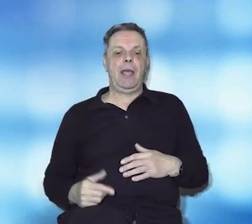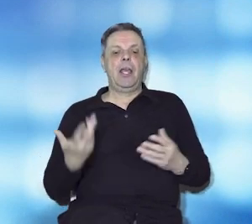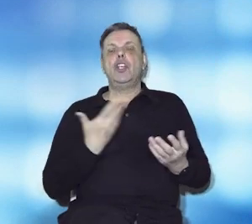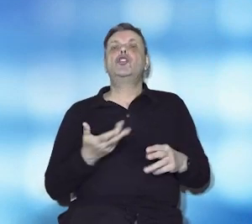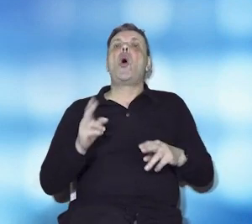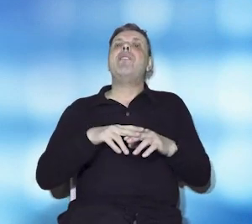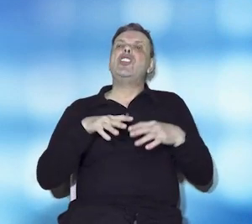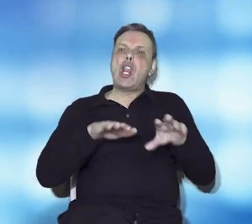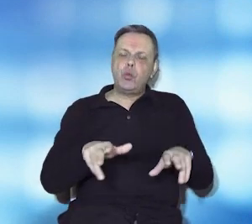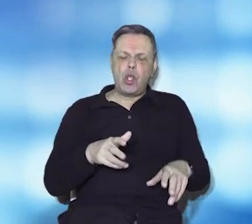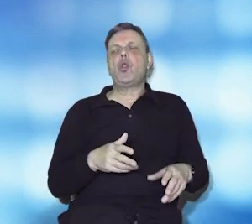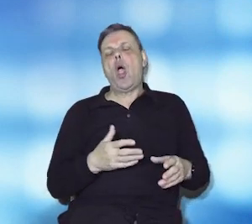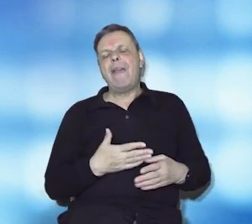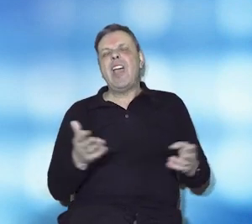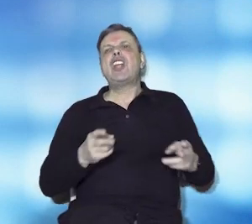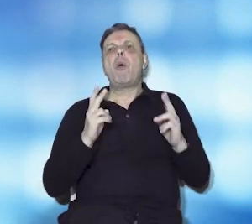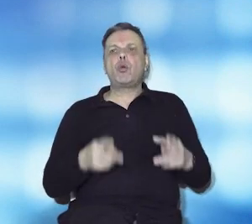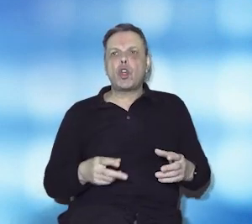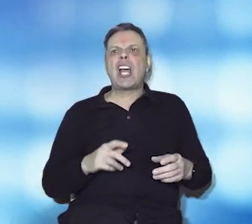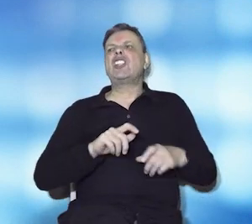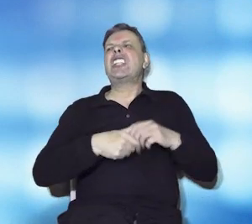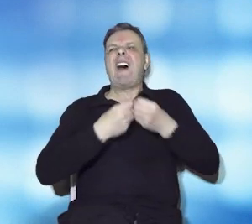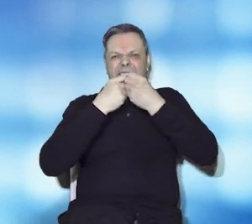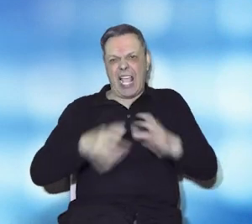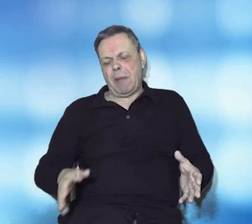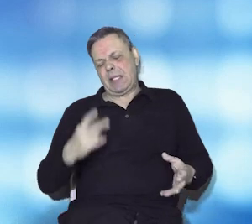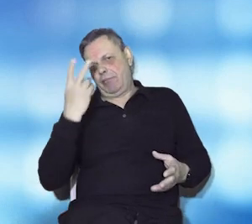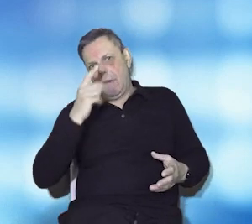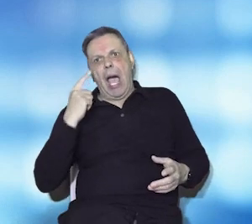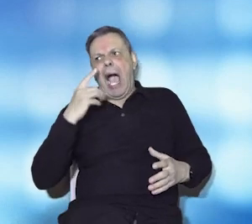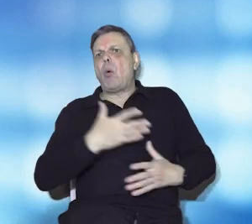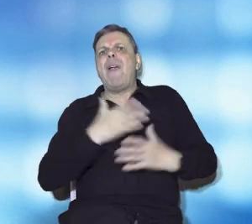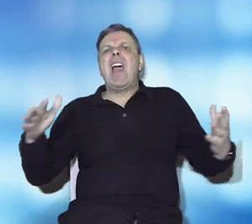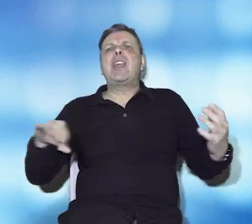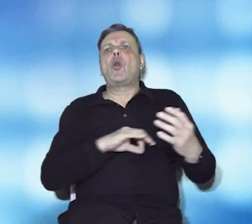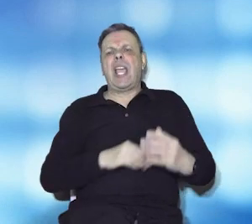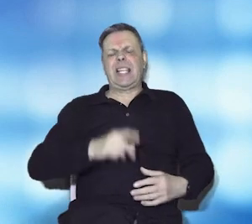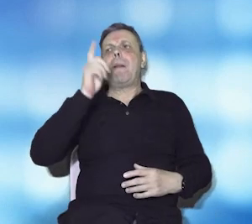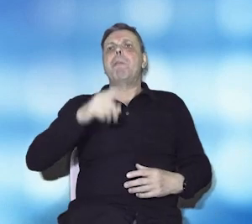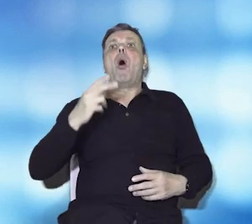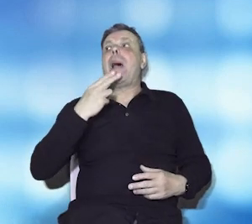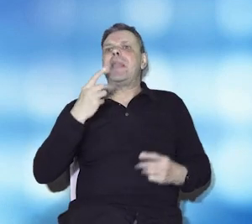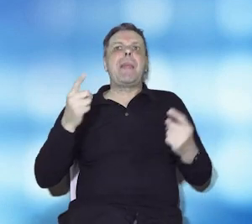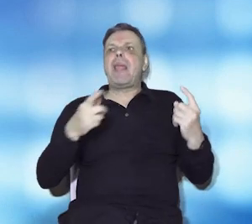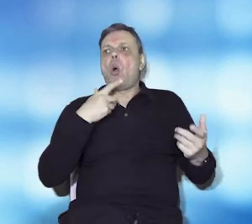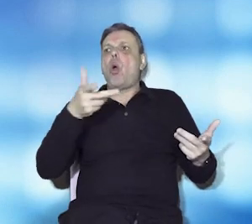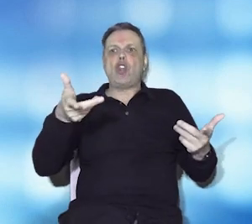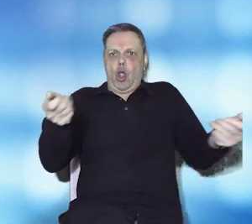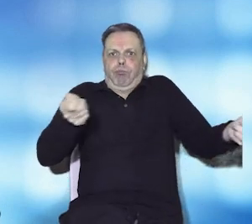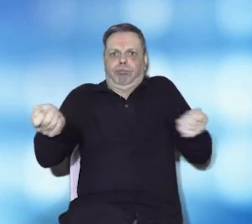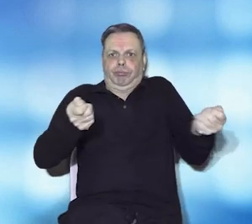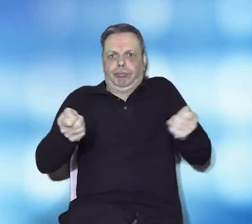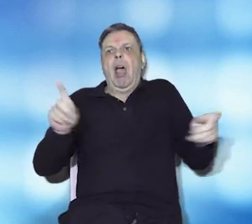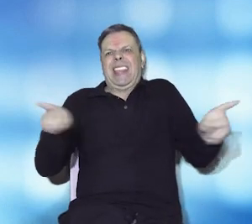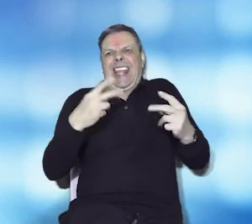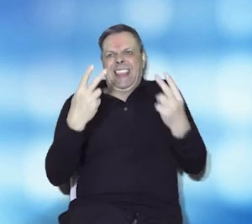ljudi, to je veća šansa da će se stvar raspasti, jel? Treba, ako je neki veliki orkestar, jasno da mora biti neko ko će to sve držati na okupu,